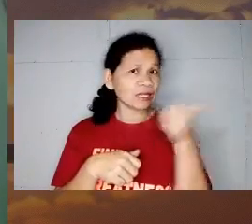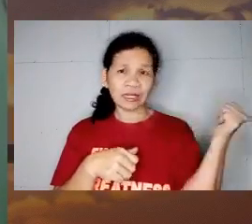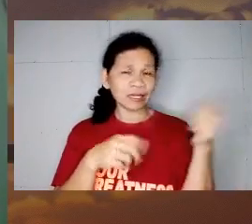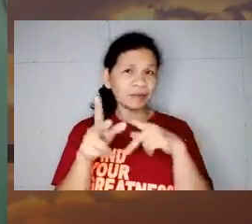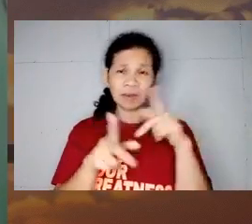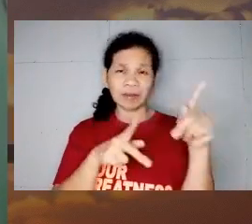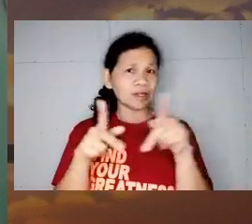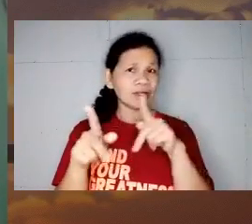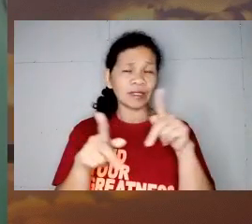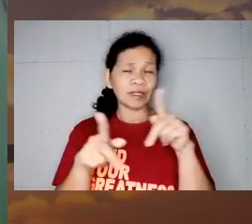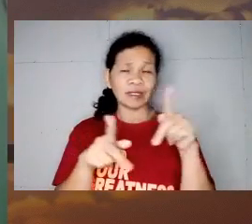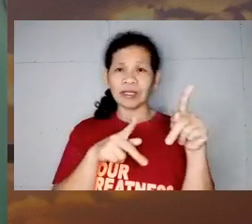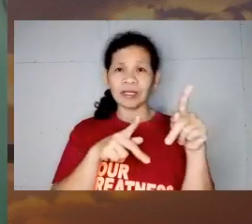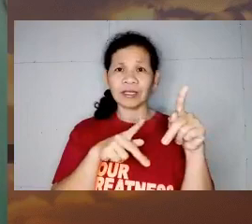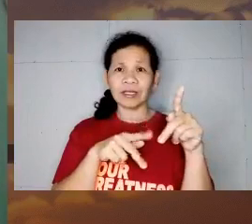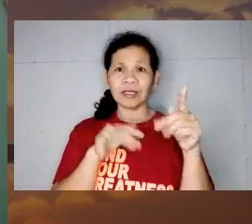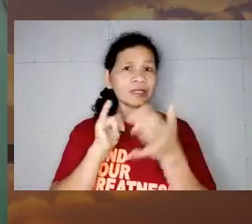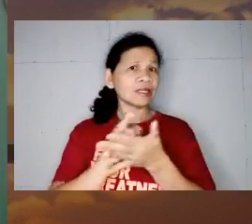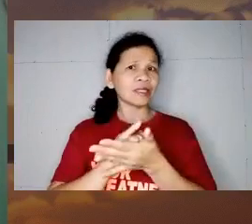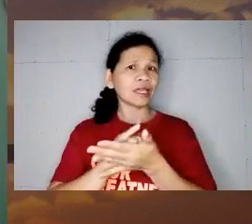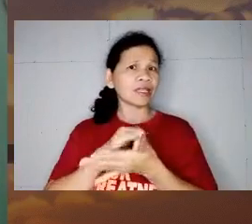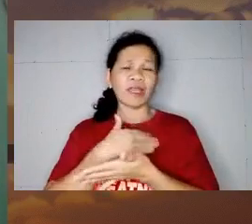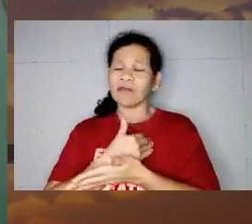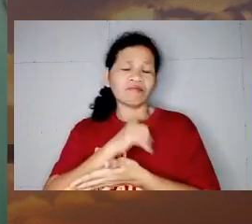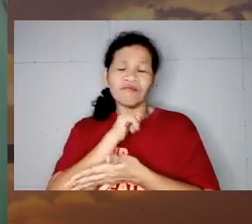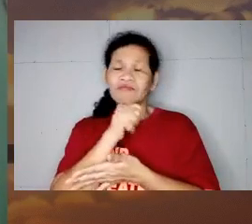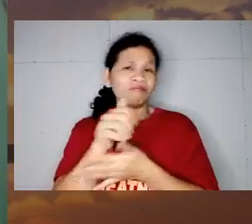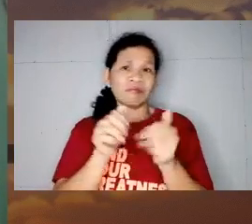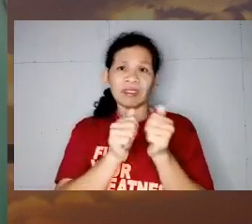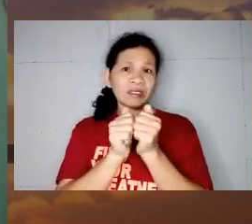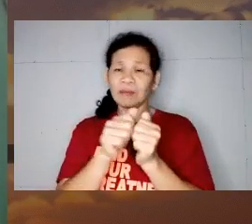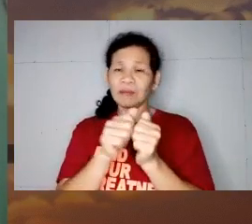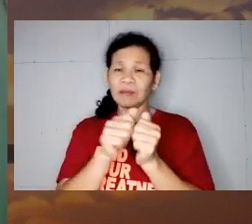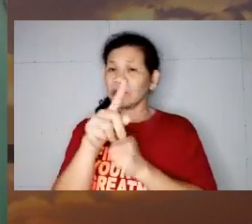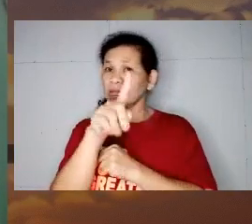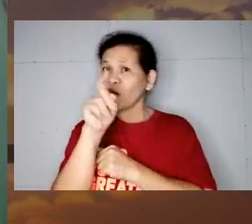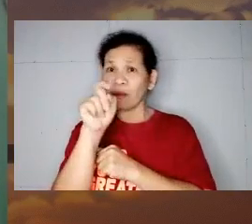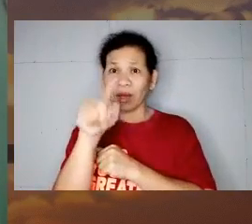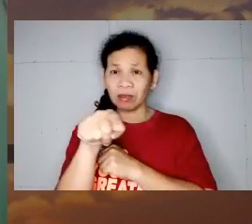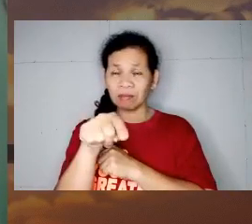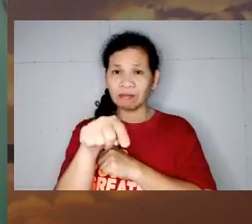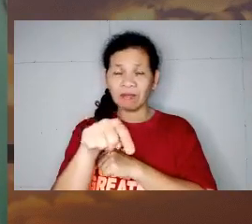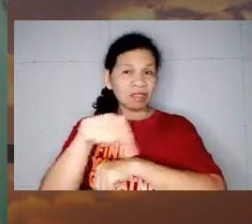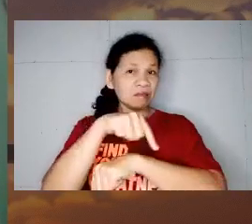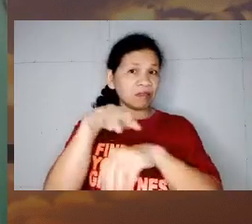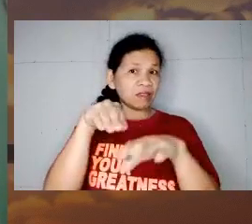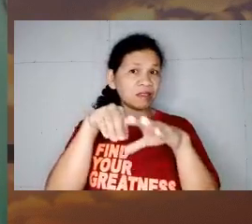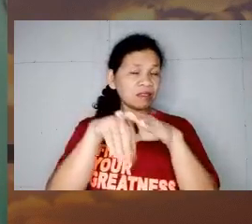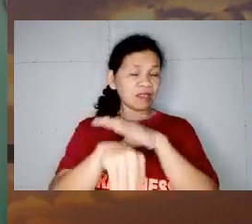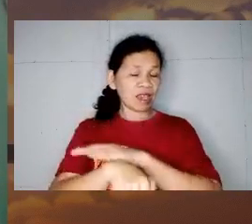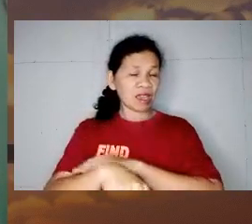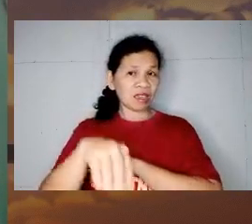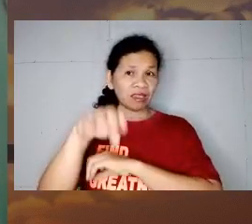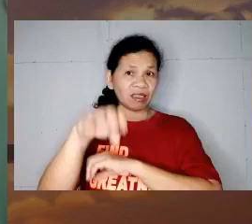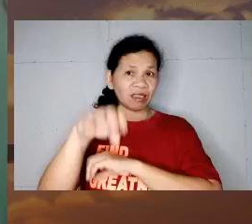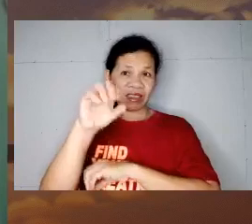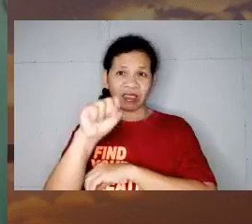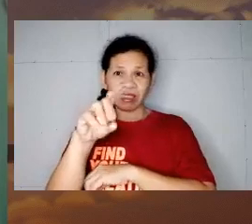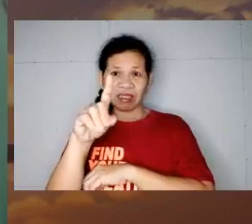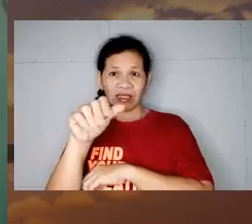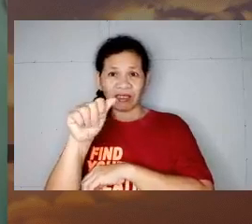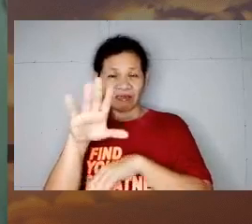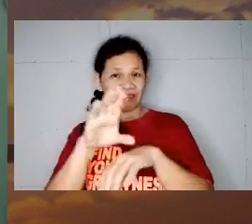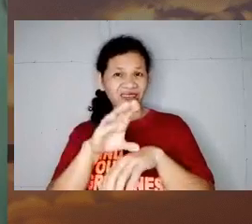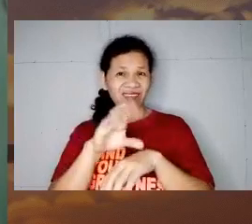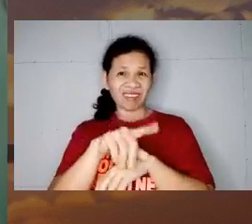ko, ating mga kasama, especially in the Seventh-day Adventist faith? Paano